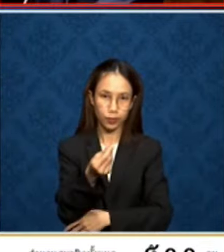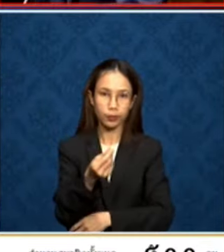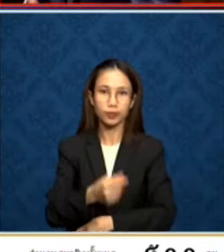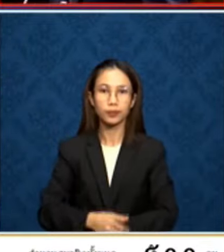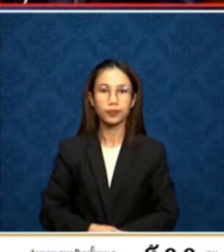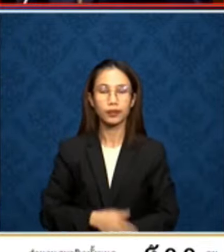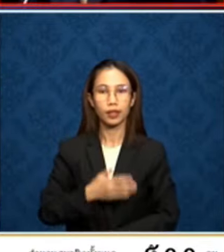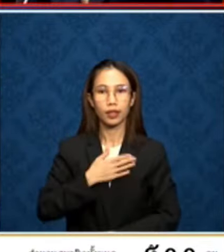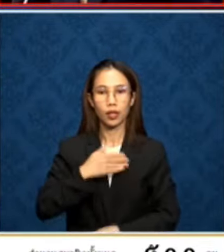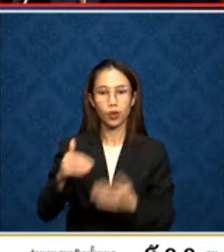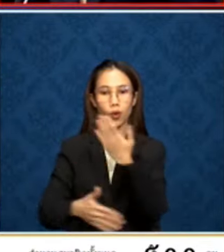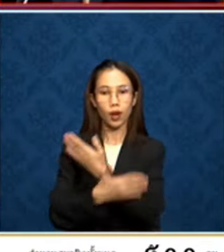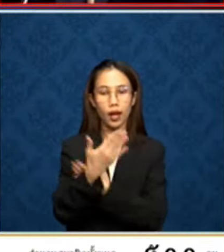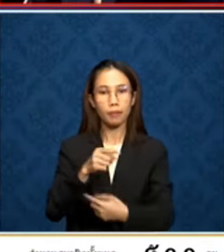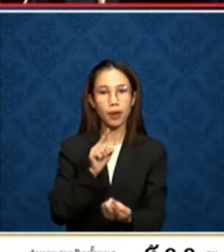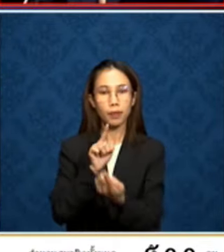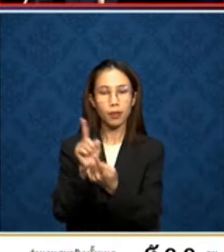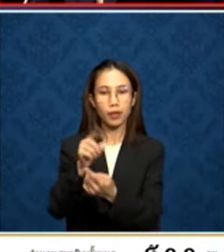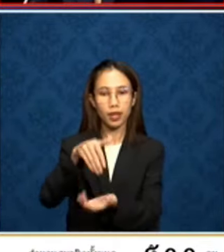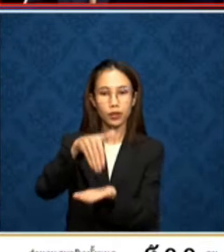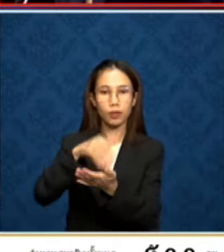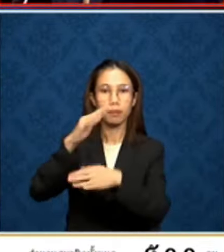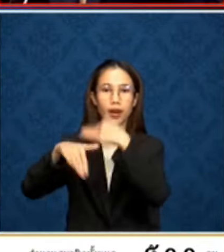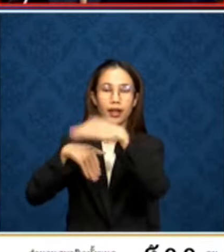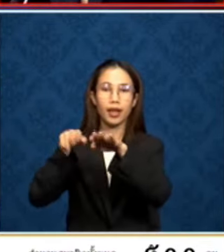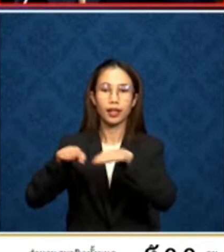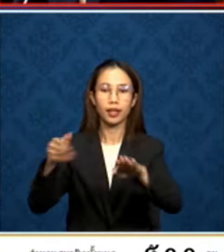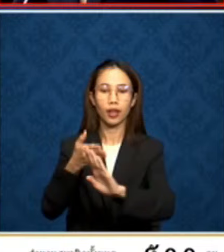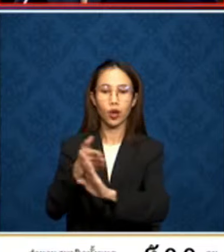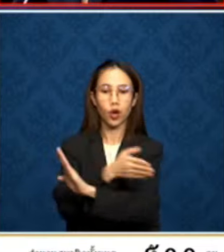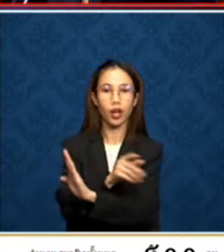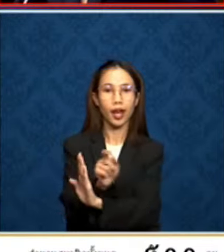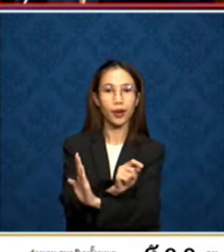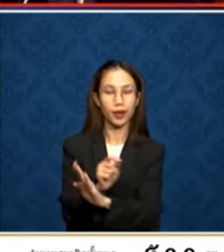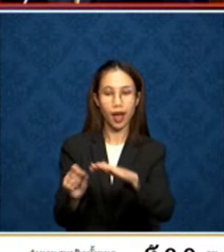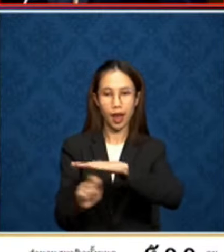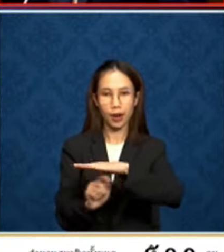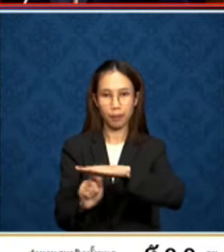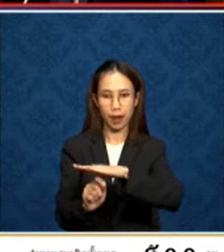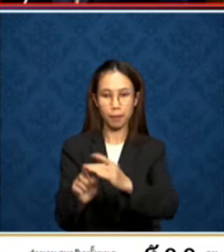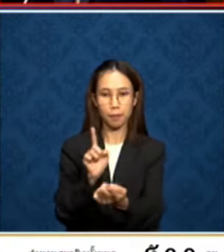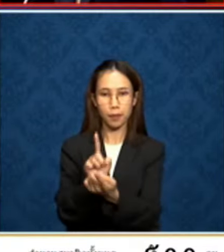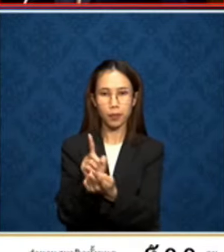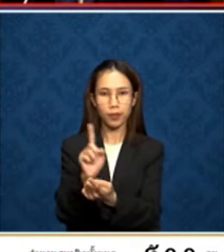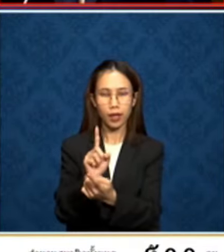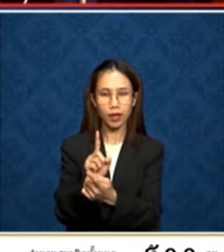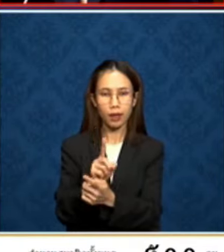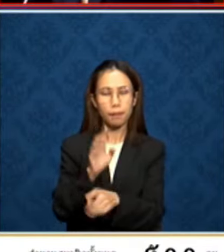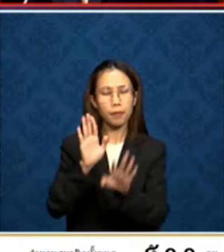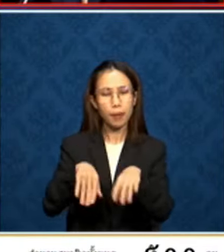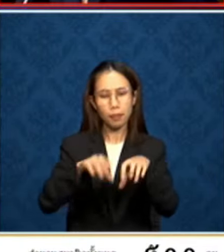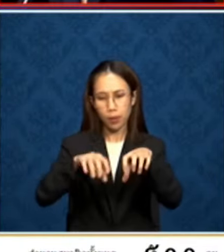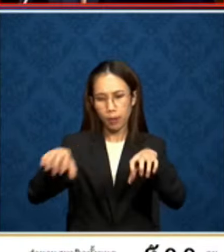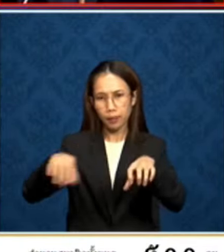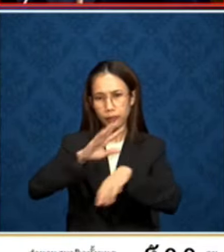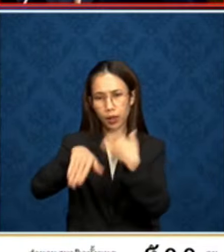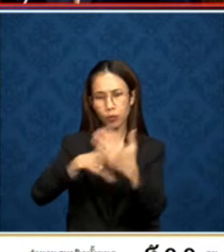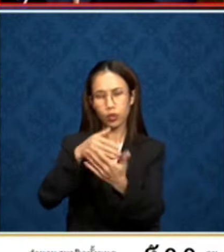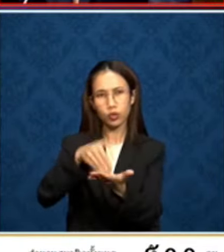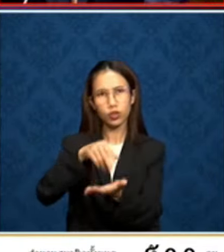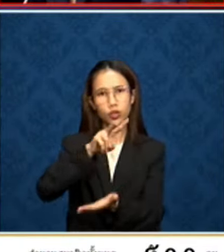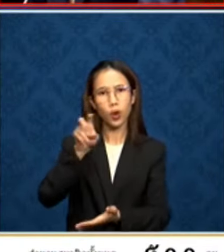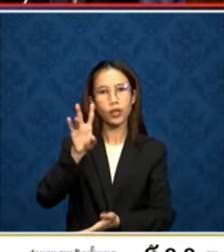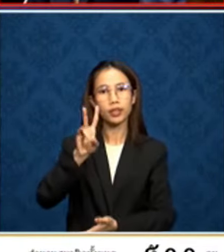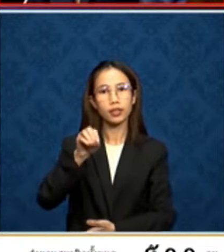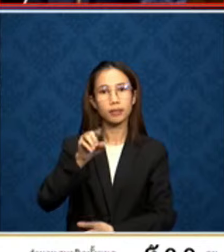ดิฉันมีโอกาสไปเยี่ยมเยียนศูนย์พัฒนาเด็กเล็กก่อนใบเรียนบ่อยครั้งนะคะในกรุงเทพมหานครเรามีอยู่ประมาณ 271ศูนย์ซึ่งเป็น